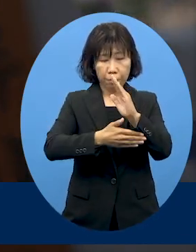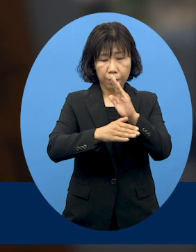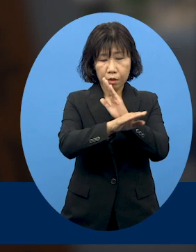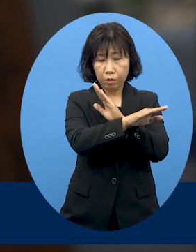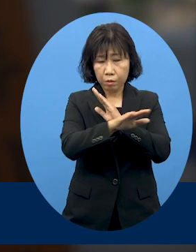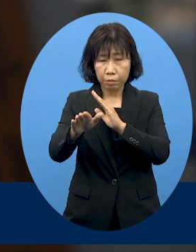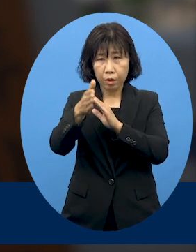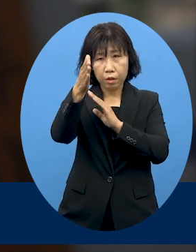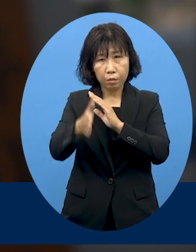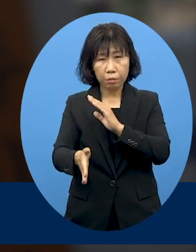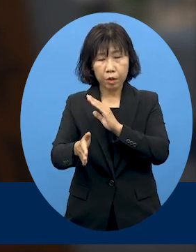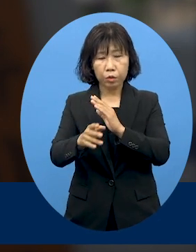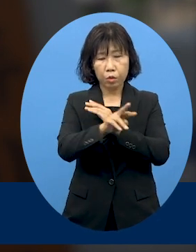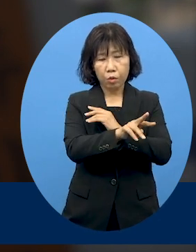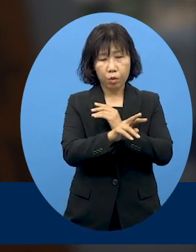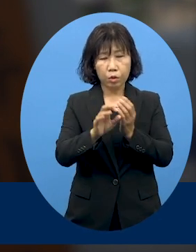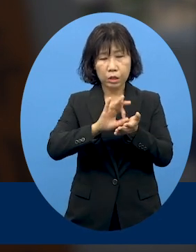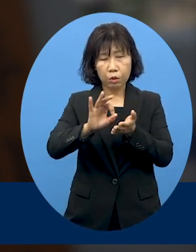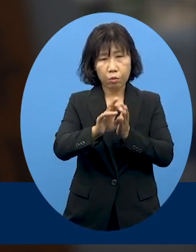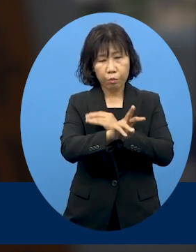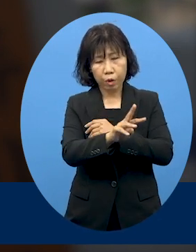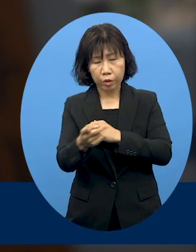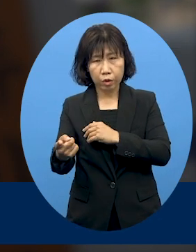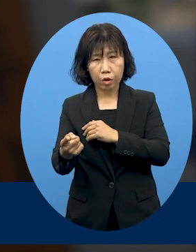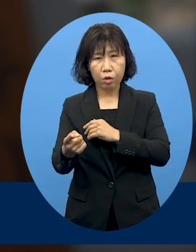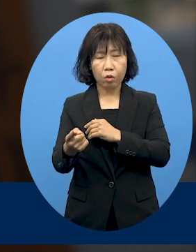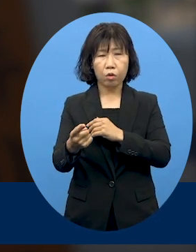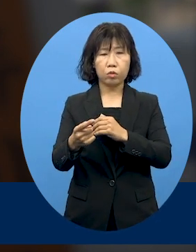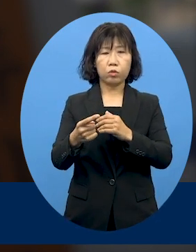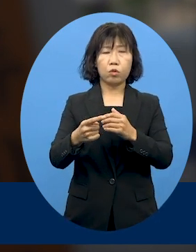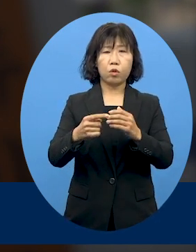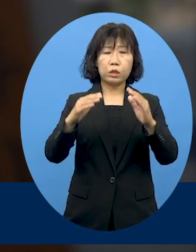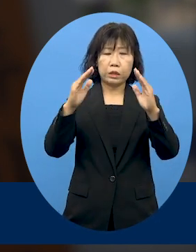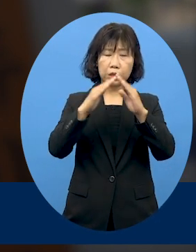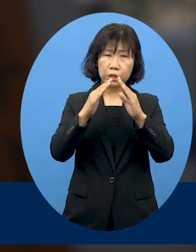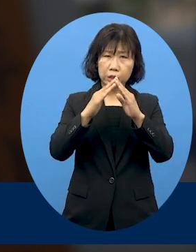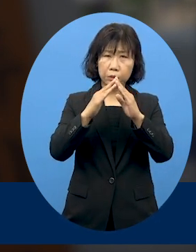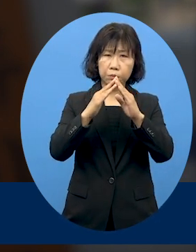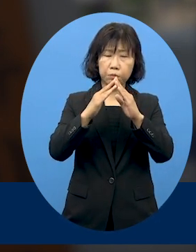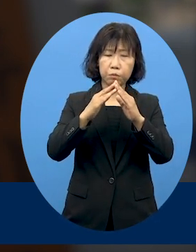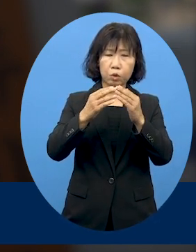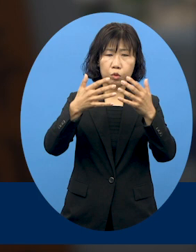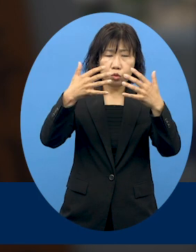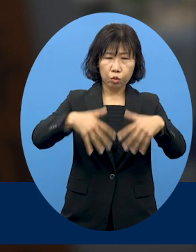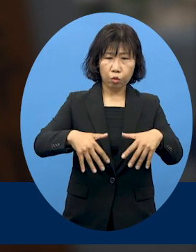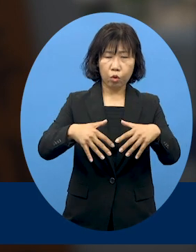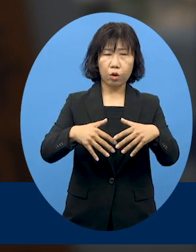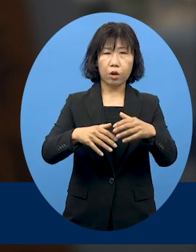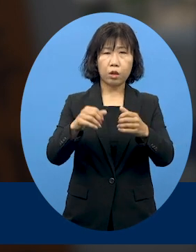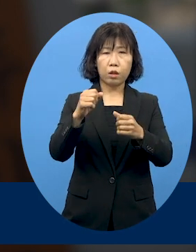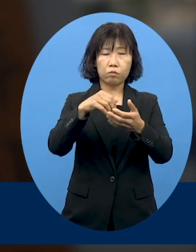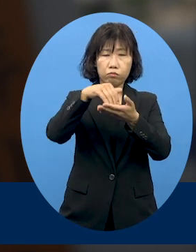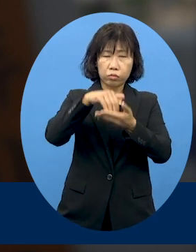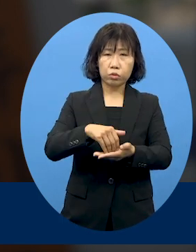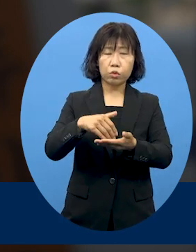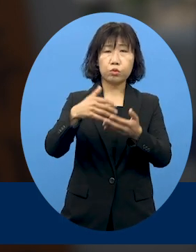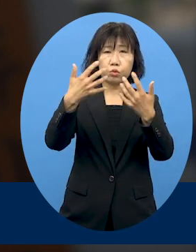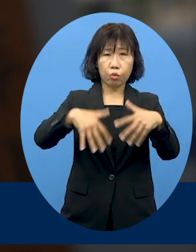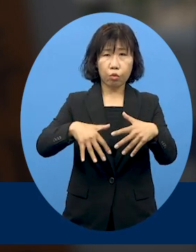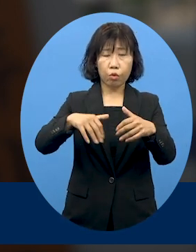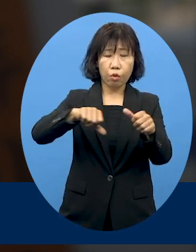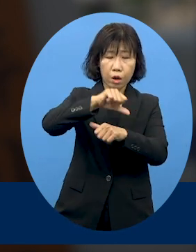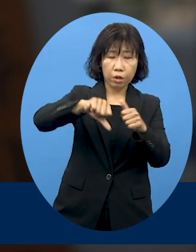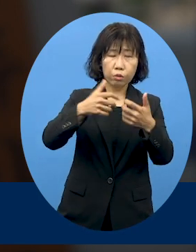담양 용도 등의 변경 사항 구조 부재 의 변경사항 하중 조건 기초 지반 조건 주변